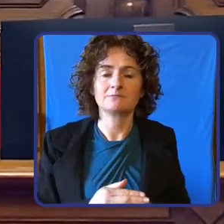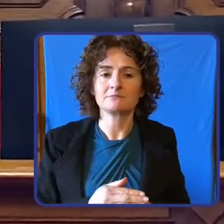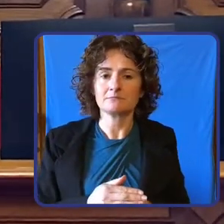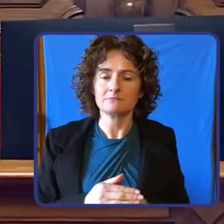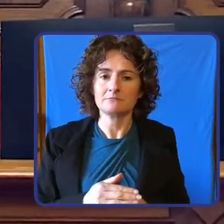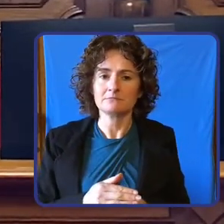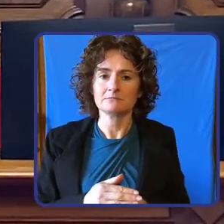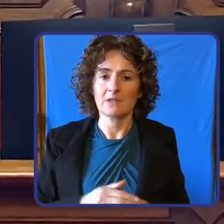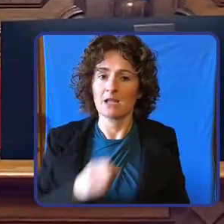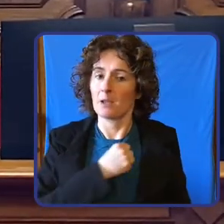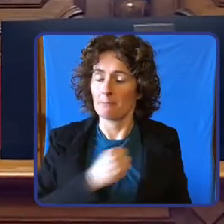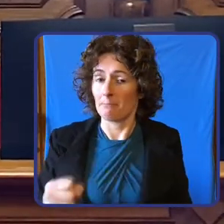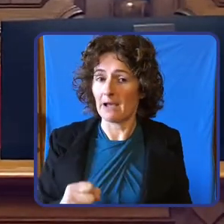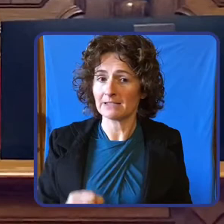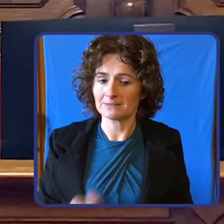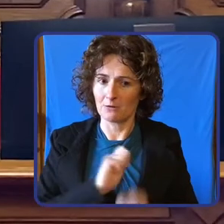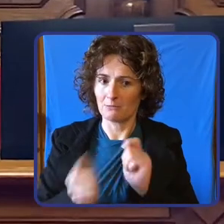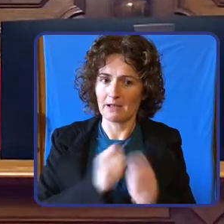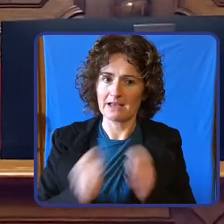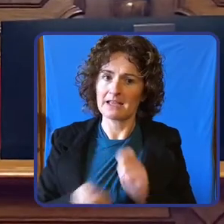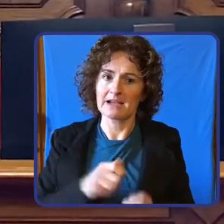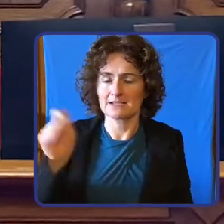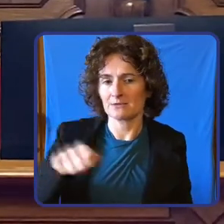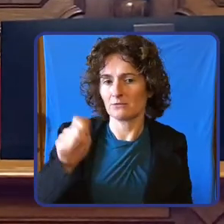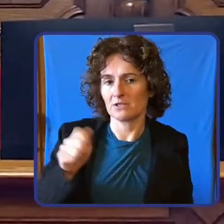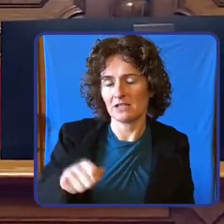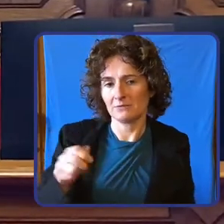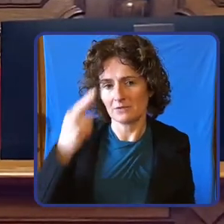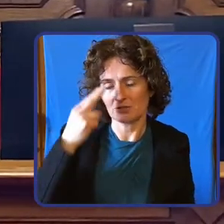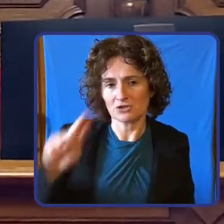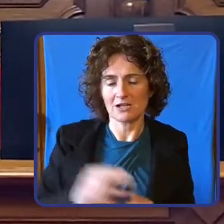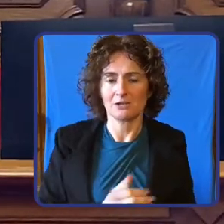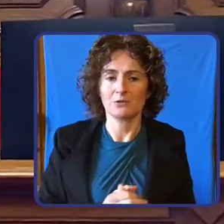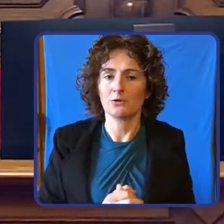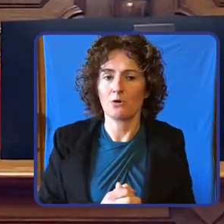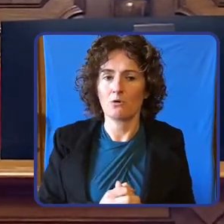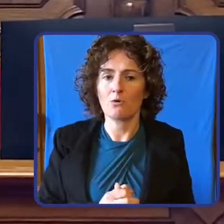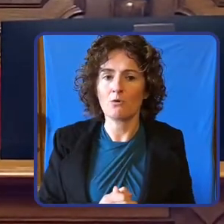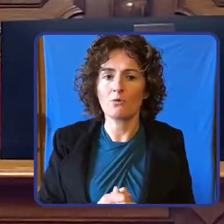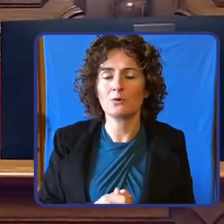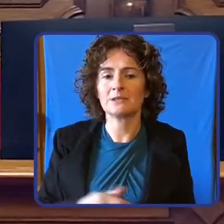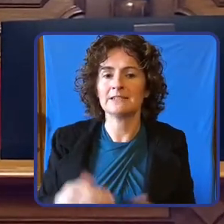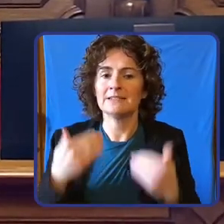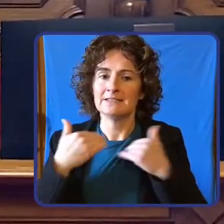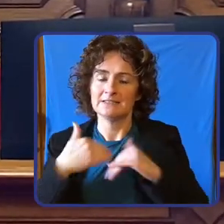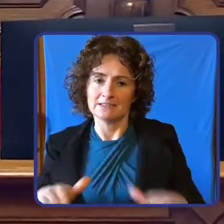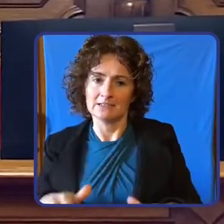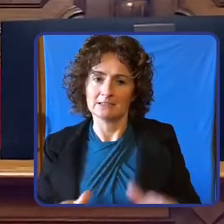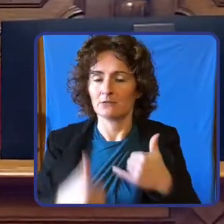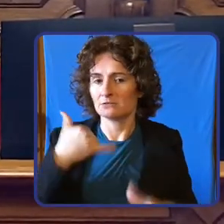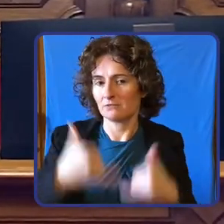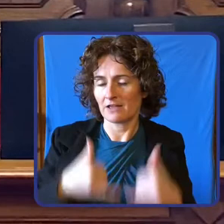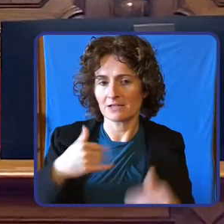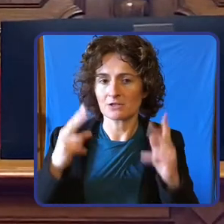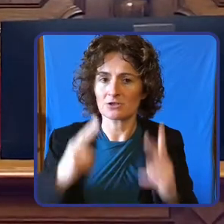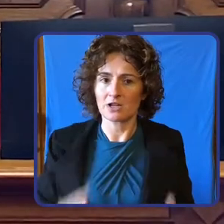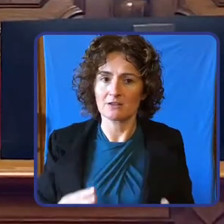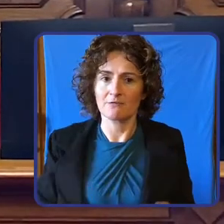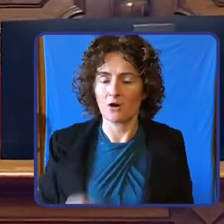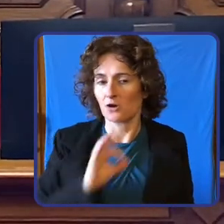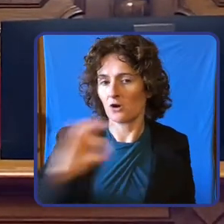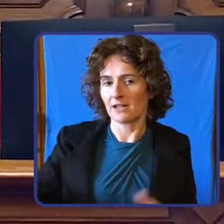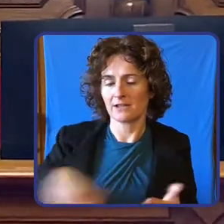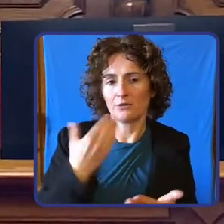pályázni. Jó? Mert ez a tisztesség, a becsület a lopással szemben. Amikor nyílt versenyben a legjobb ajánlat nyer. Azt